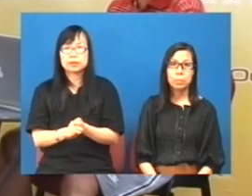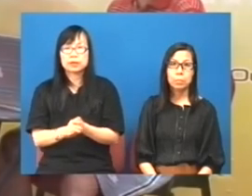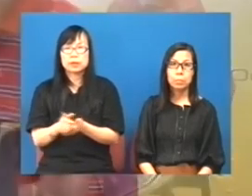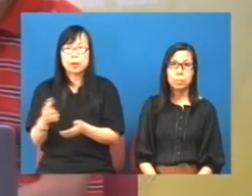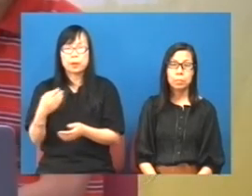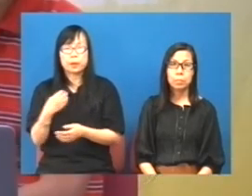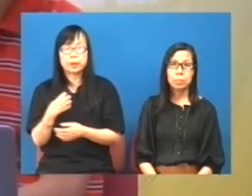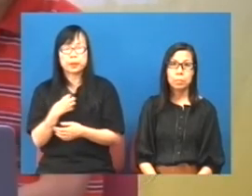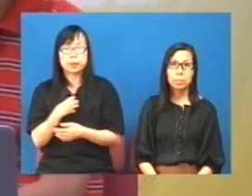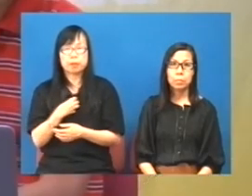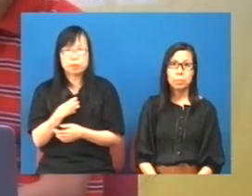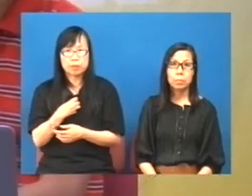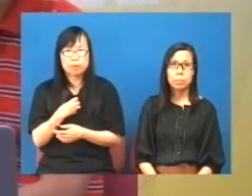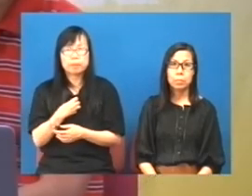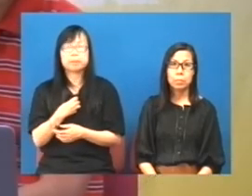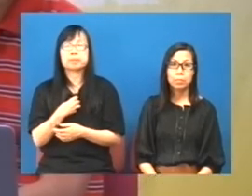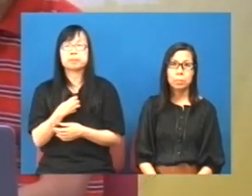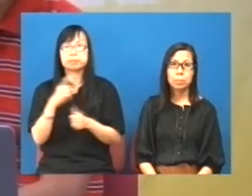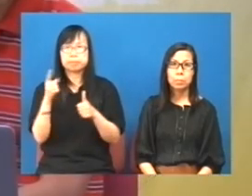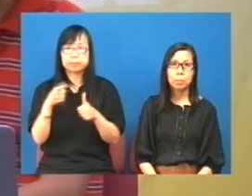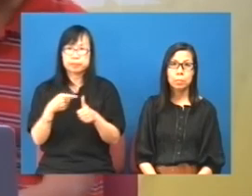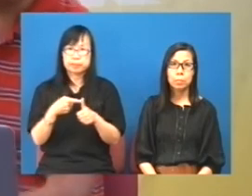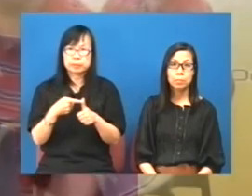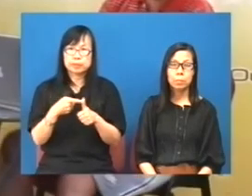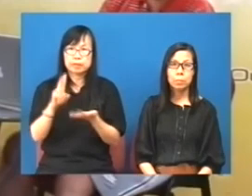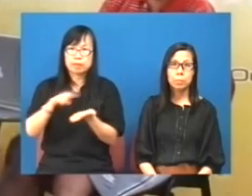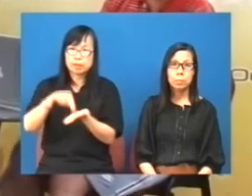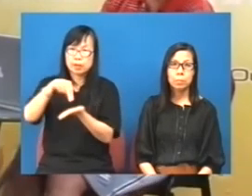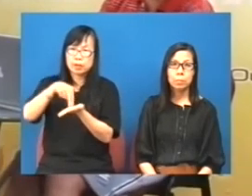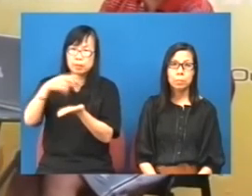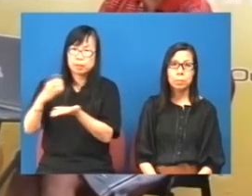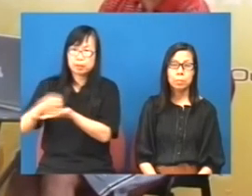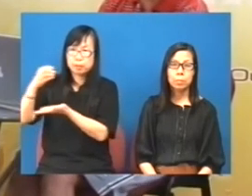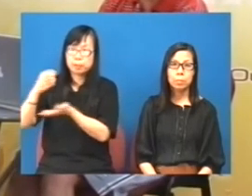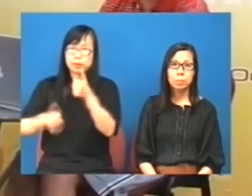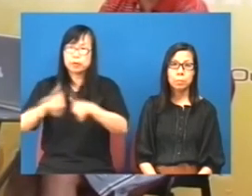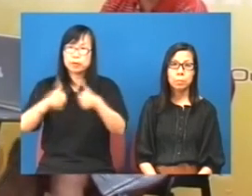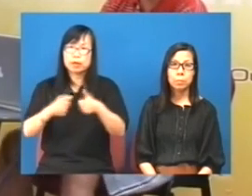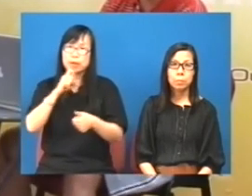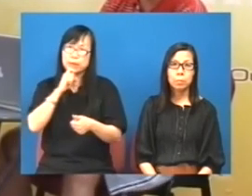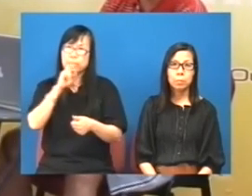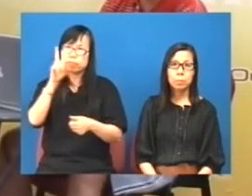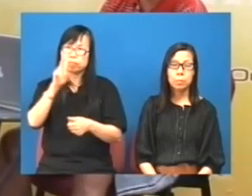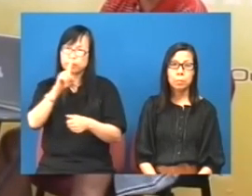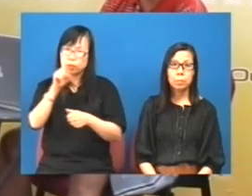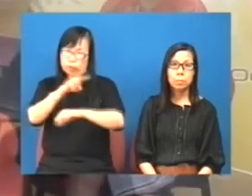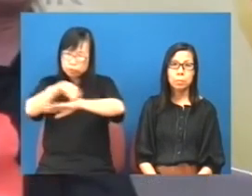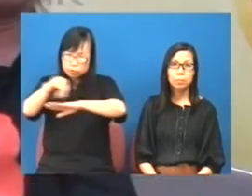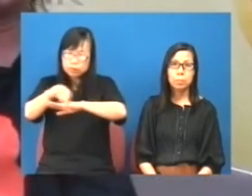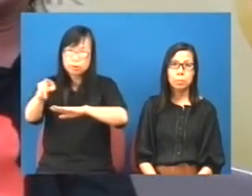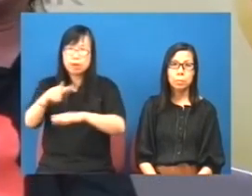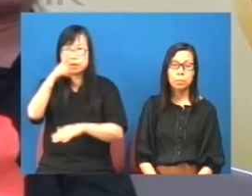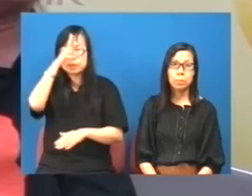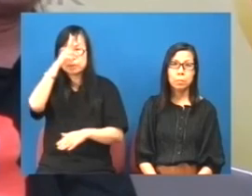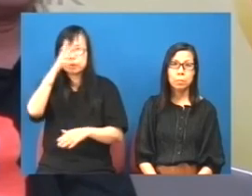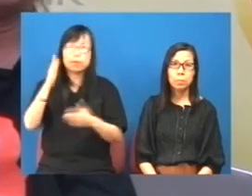我會認為第一就是舉辦這杯賽的時候是否有一個統籌呢那麼政府的